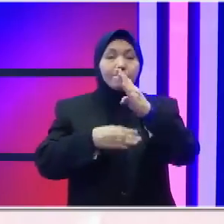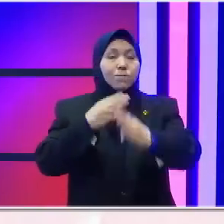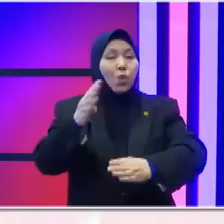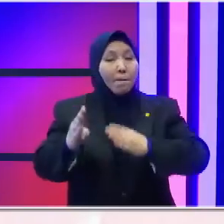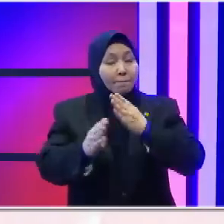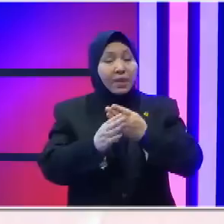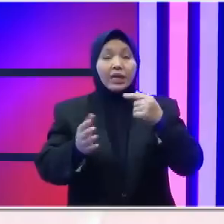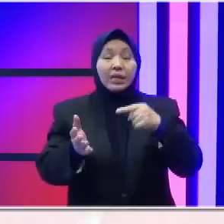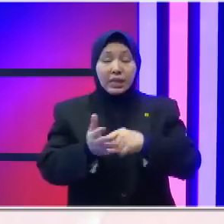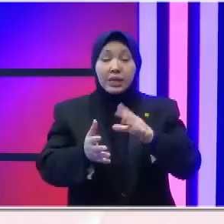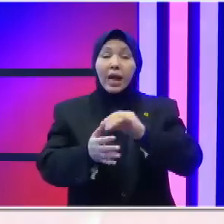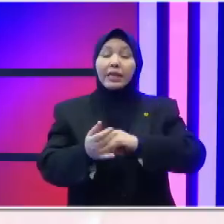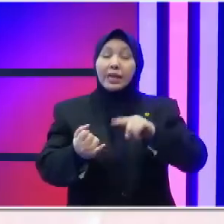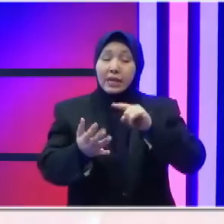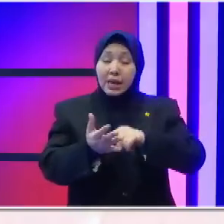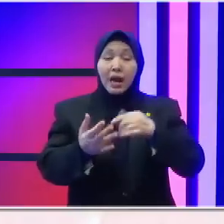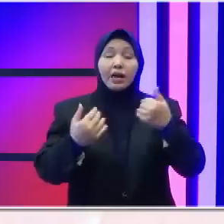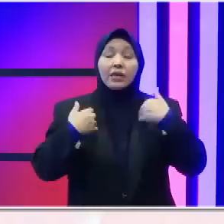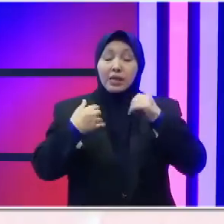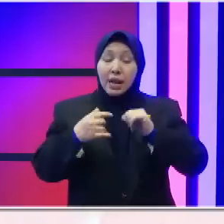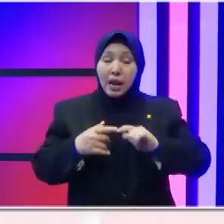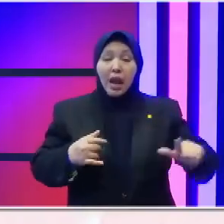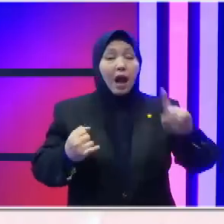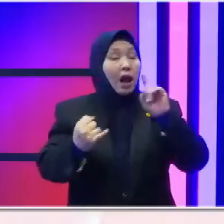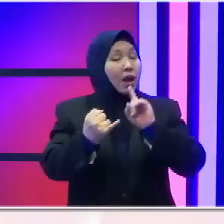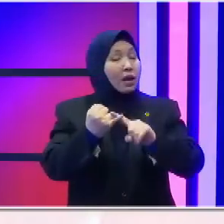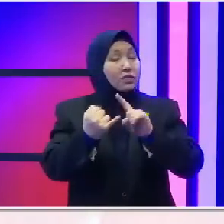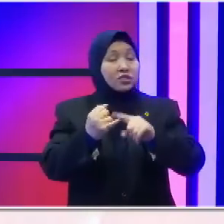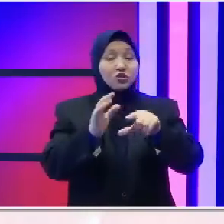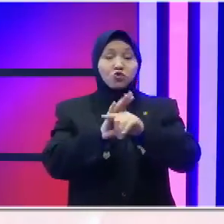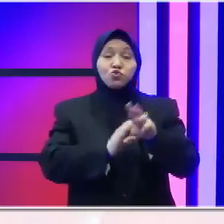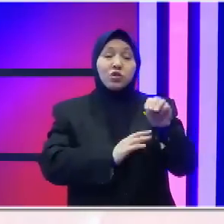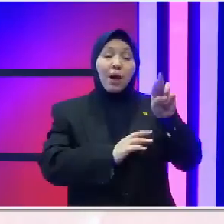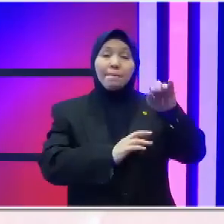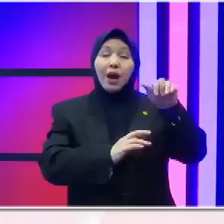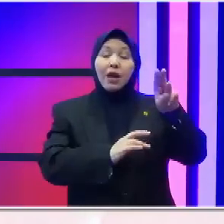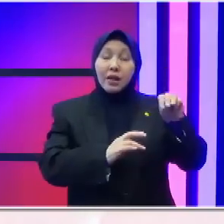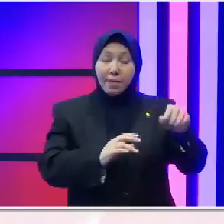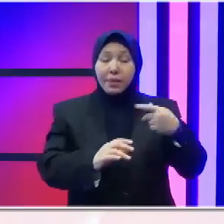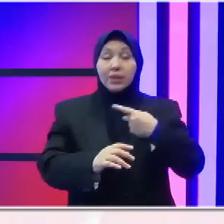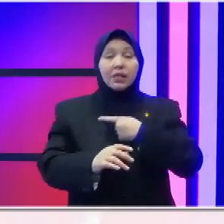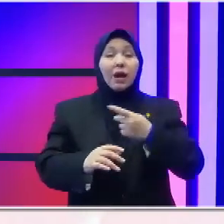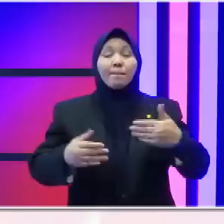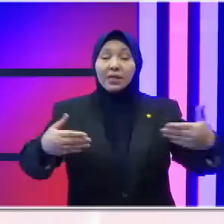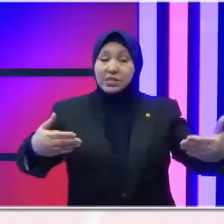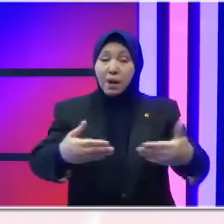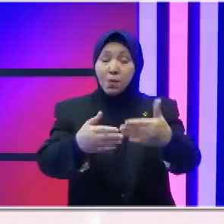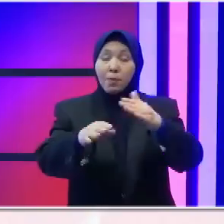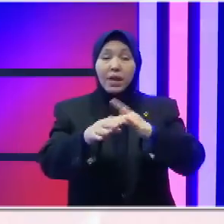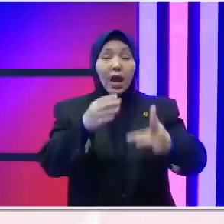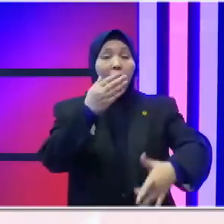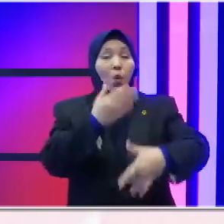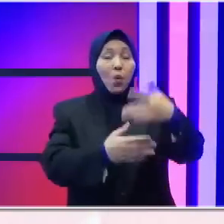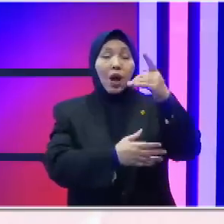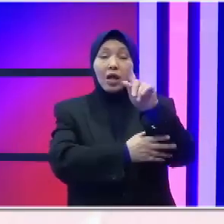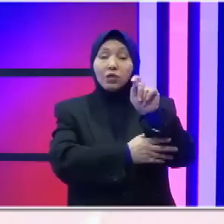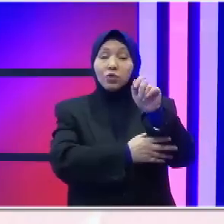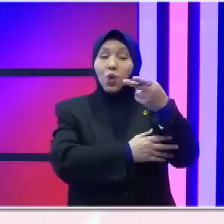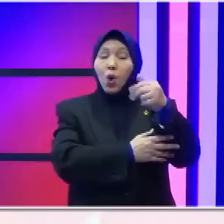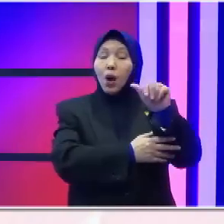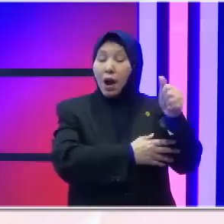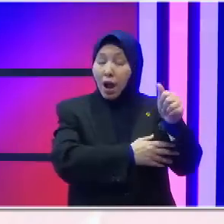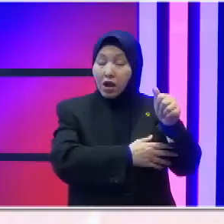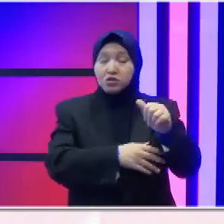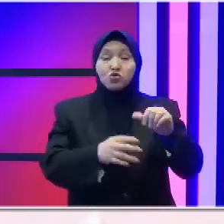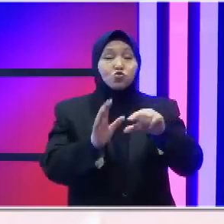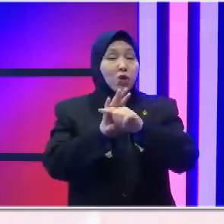Dan ini adalah pengakhiran kepada surah Maryam. Dan kemudian kita akan menyambung awal kepada surah Taha, surah yang ke-20,